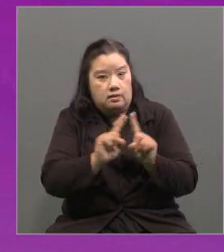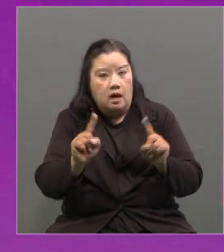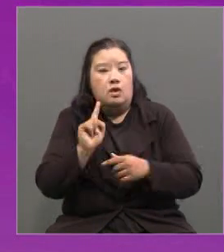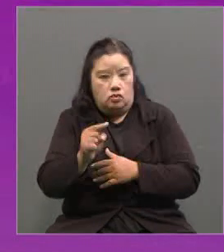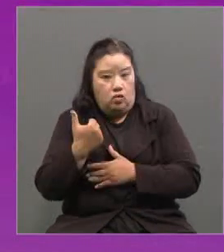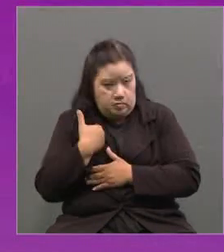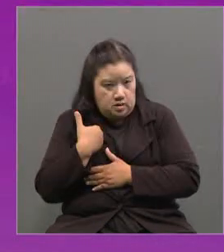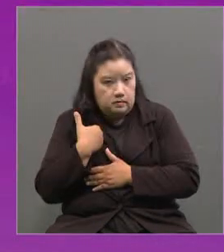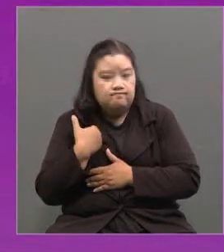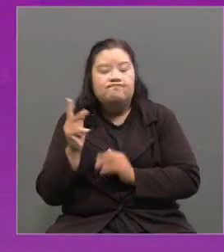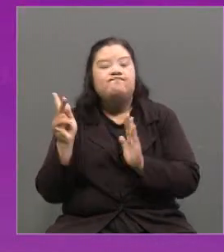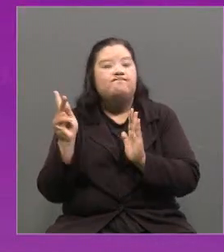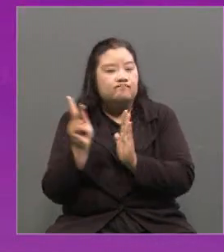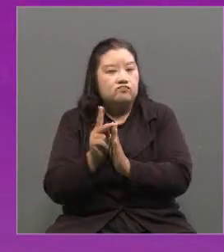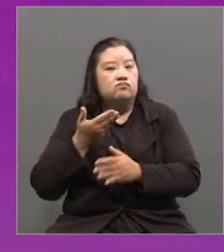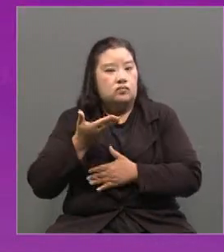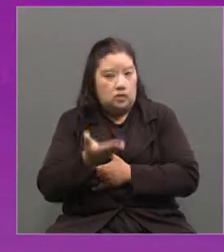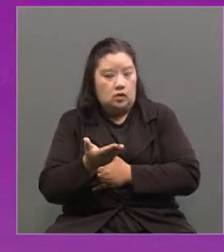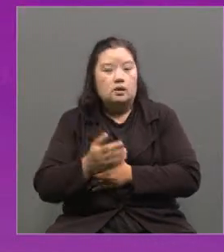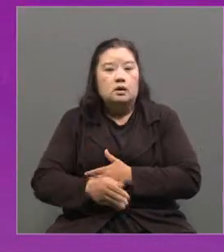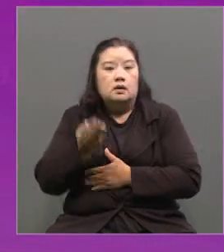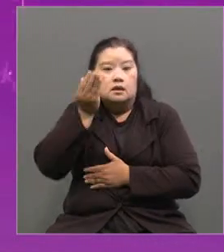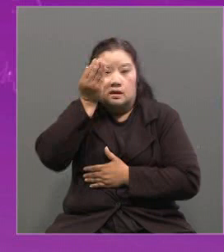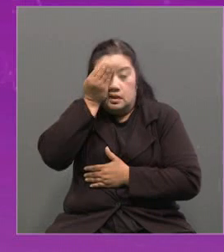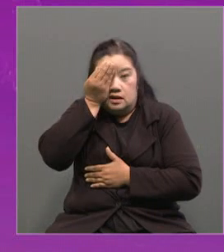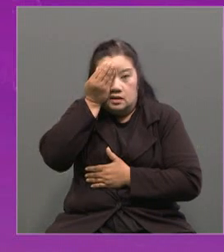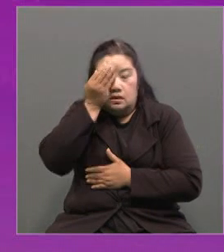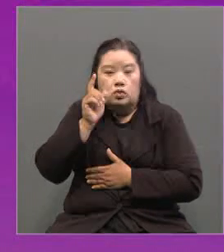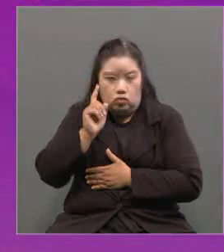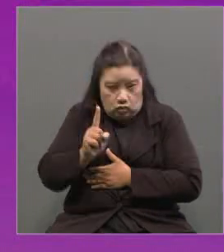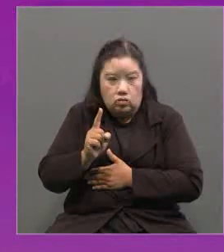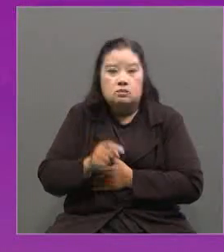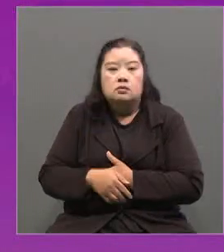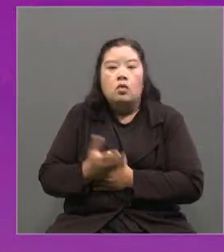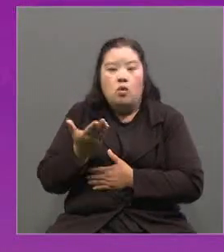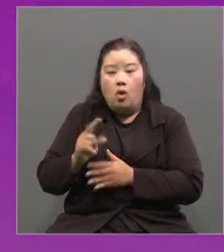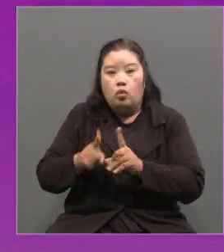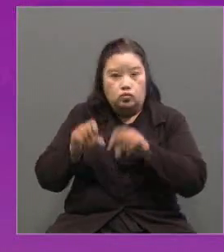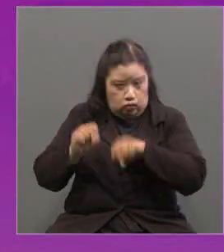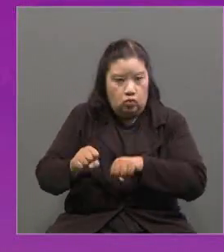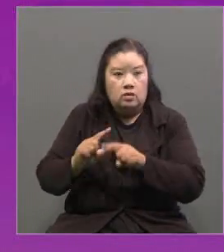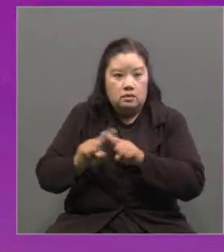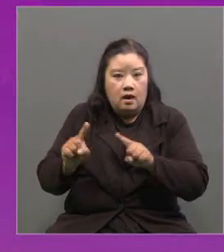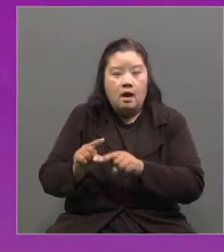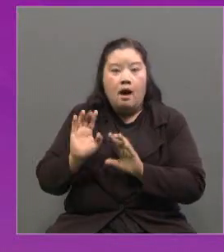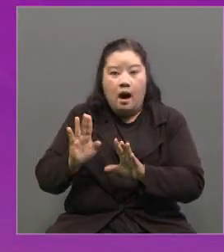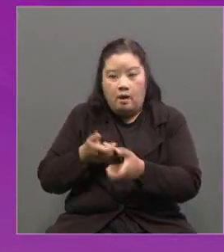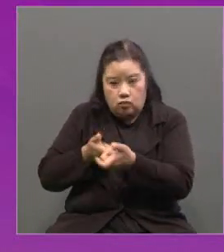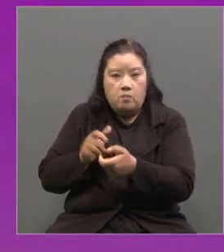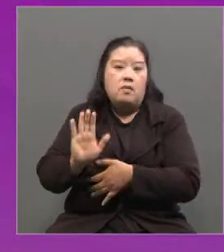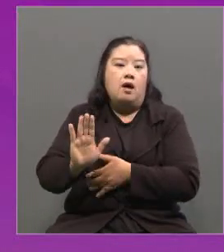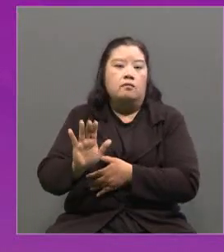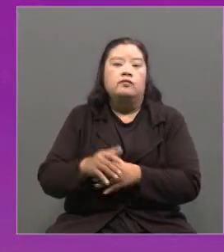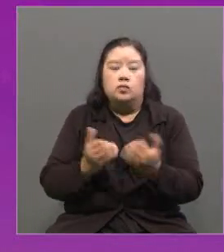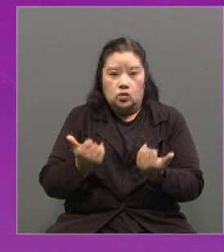มีเงื่อนเงื่อนไขอยู่ที่ว่าอิสราเอลเนี่ยจะต้องยุติการโจมตีแล้วก็ยอมเจรจานะครับขณะที่ตัวประกันเองมียอด